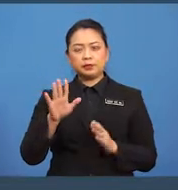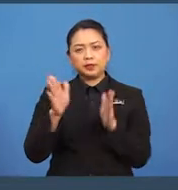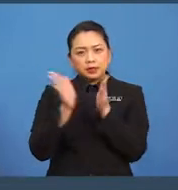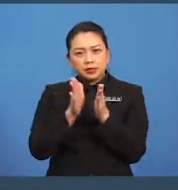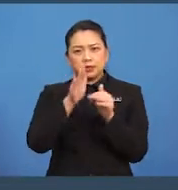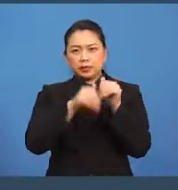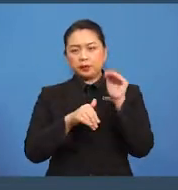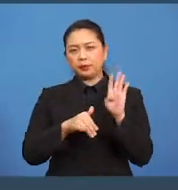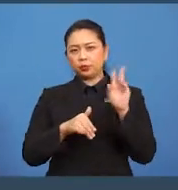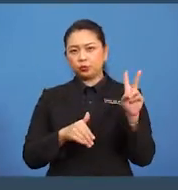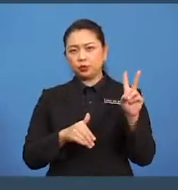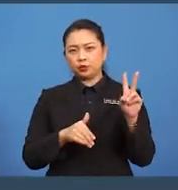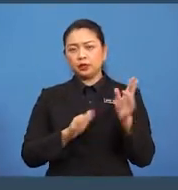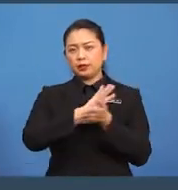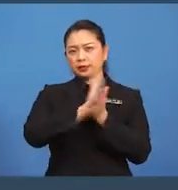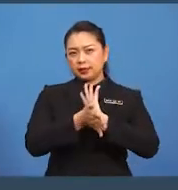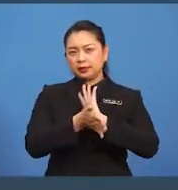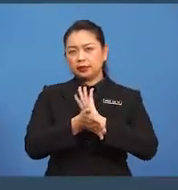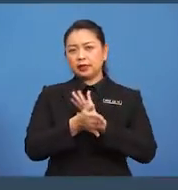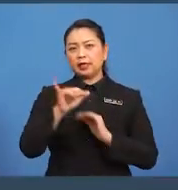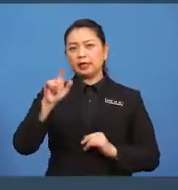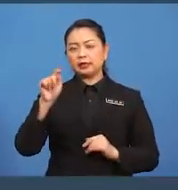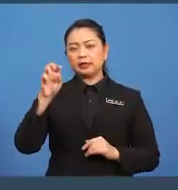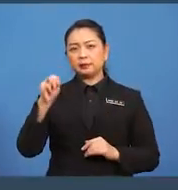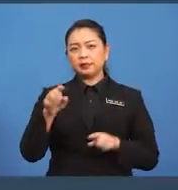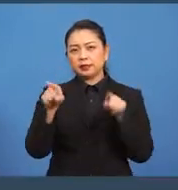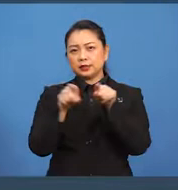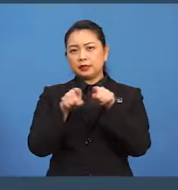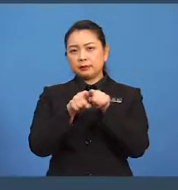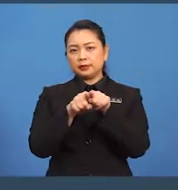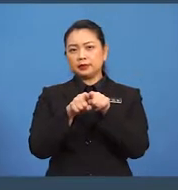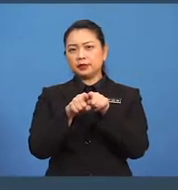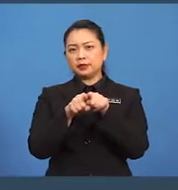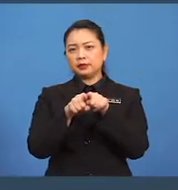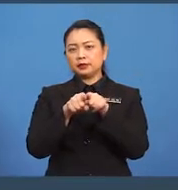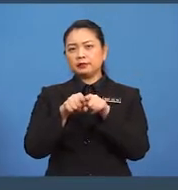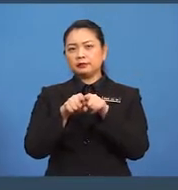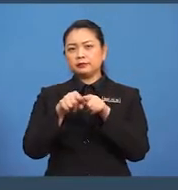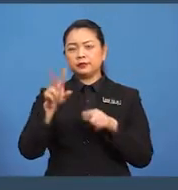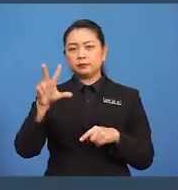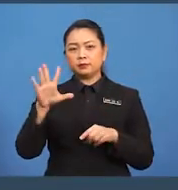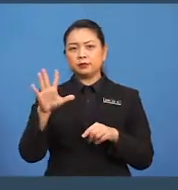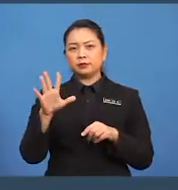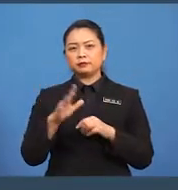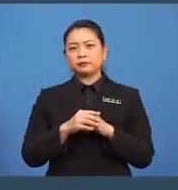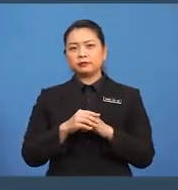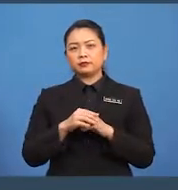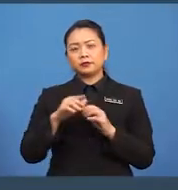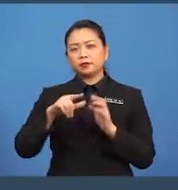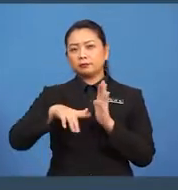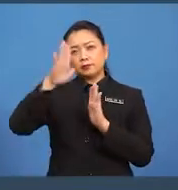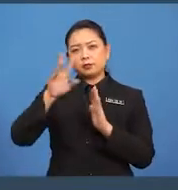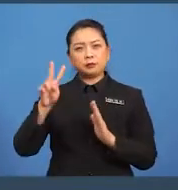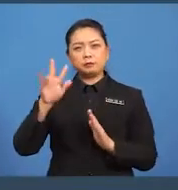daripada 42, maka item yang sama dengan atau lebih besar daripada 42 akan